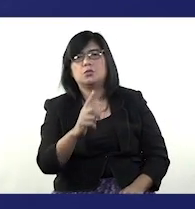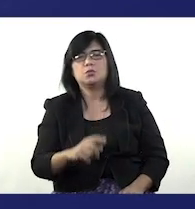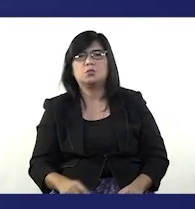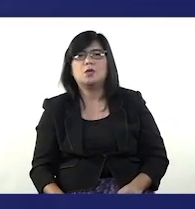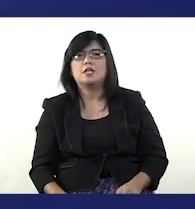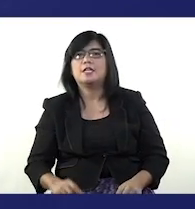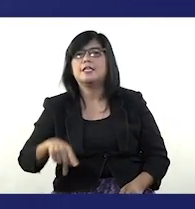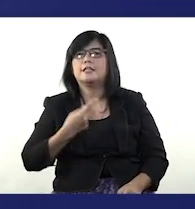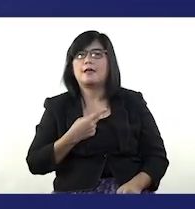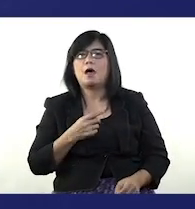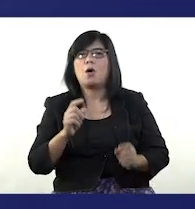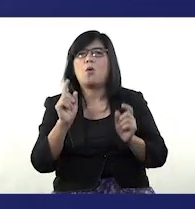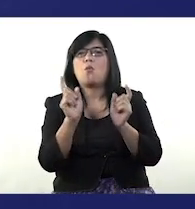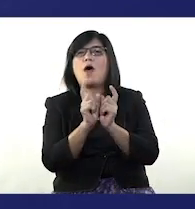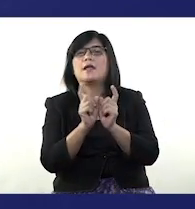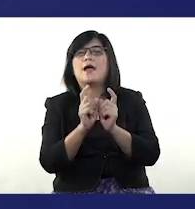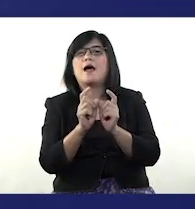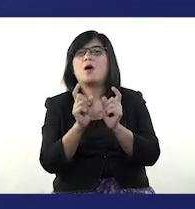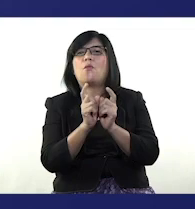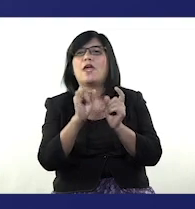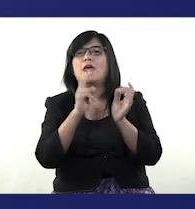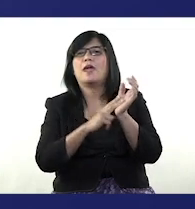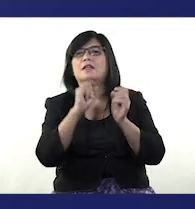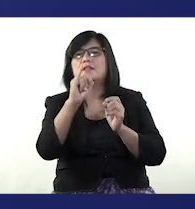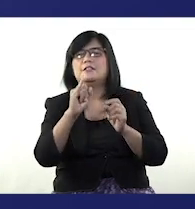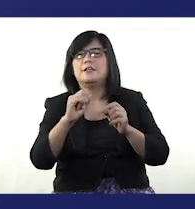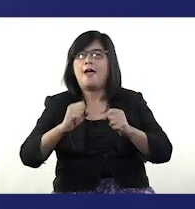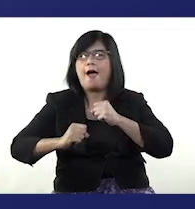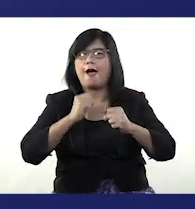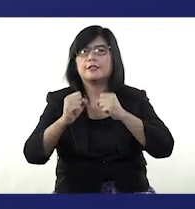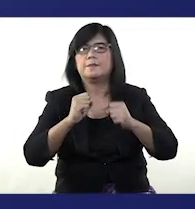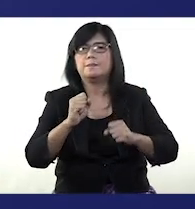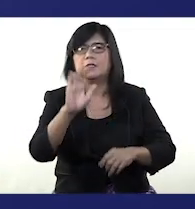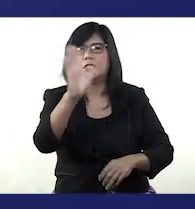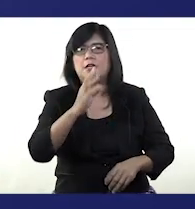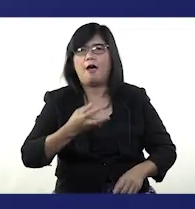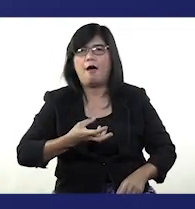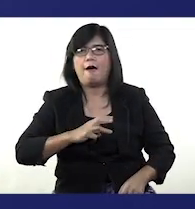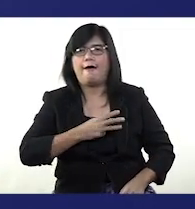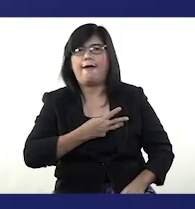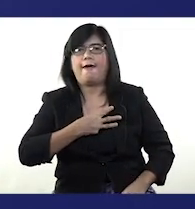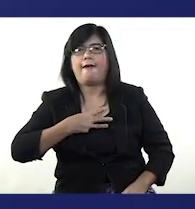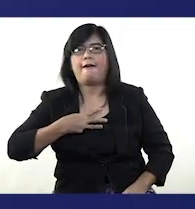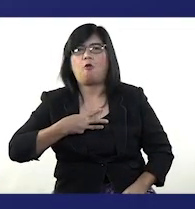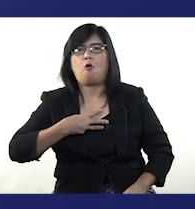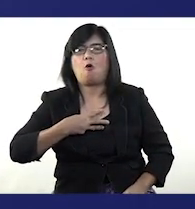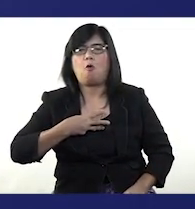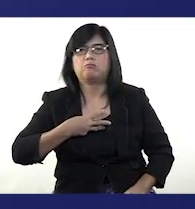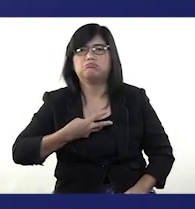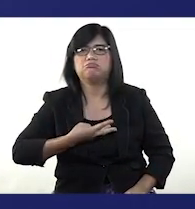jawab Hai bukan jadi orang yang cuman egois tak hanya